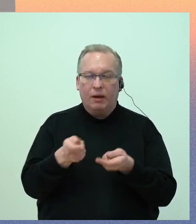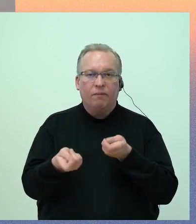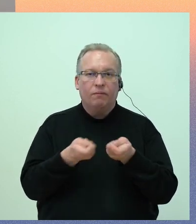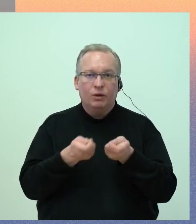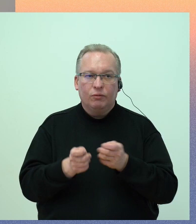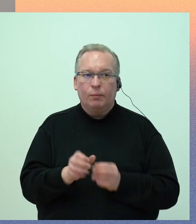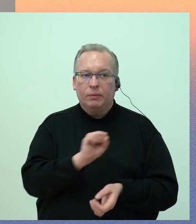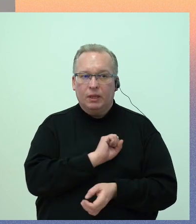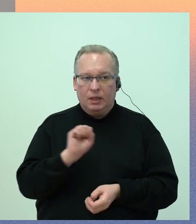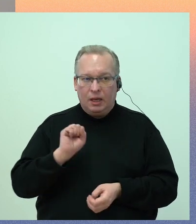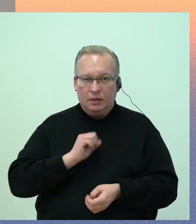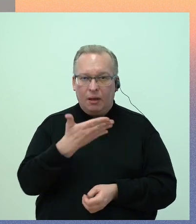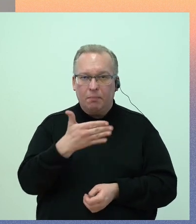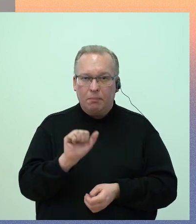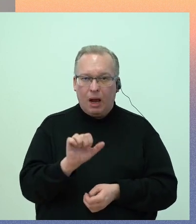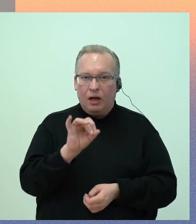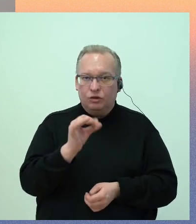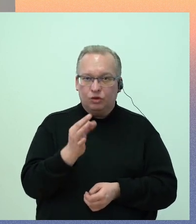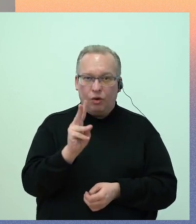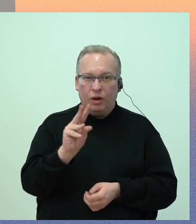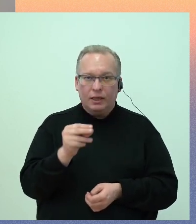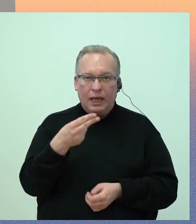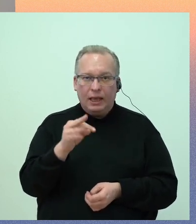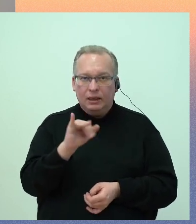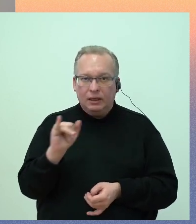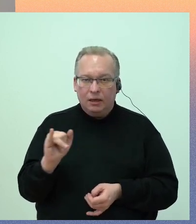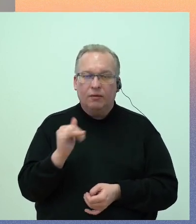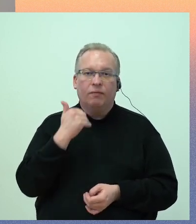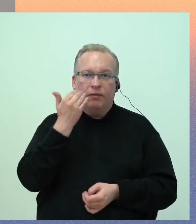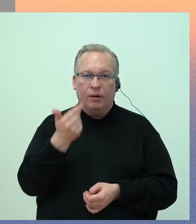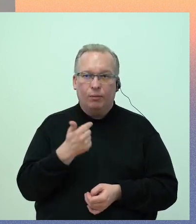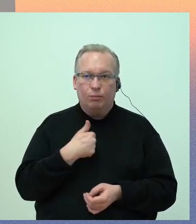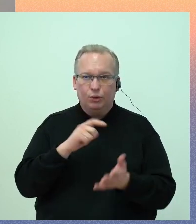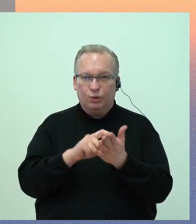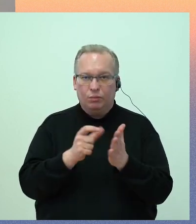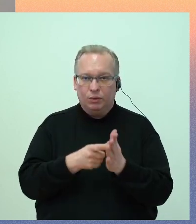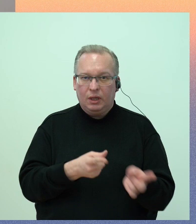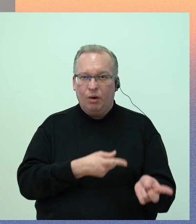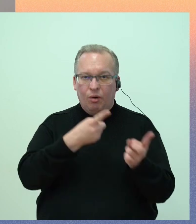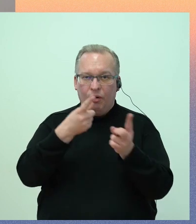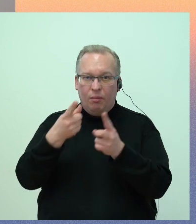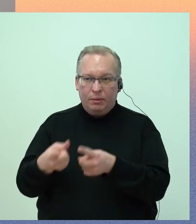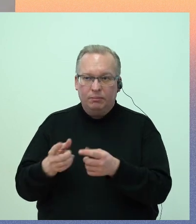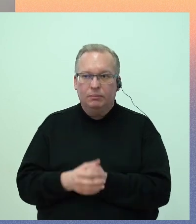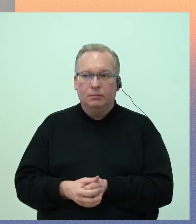vadovavo daktaras Moša Kenti. Ir vėliau mūsų būstinė persikėlė į